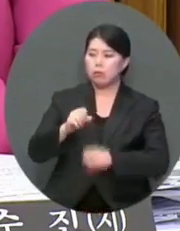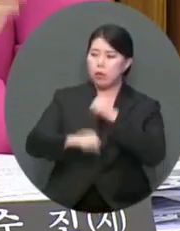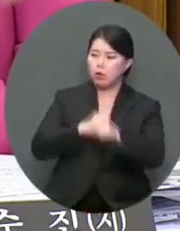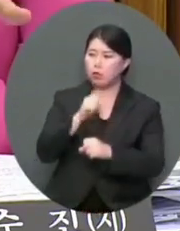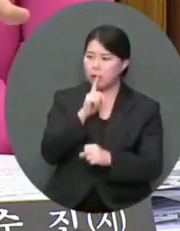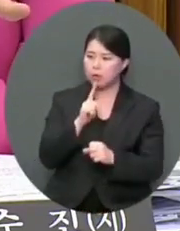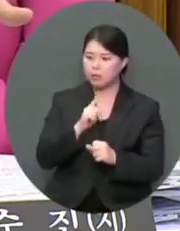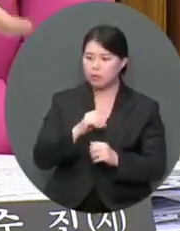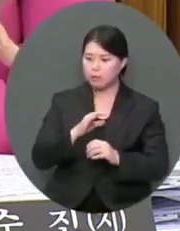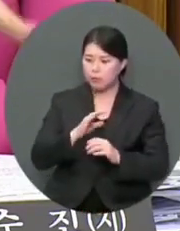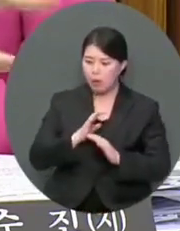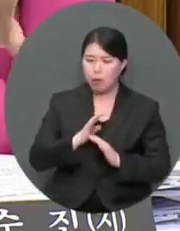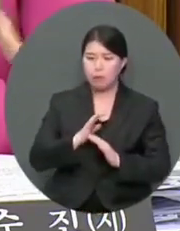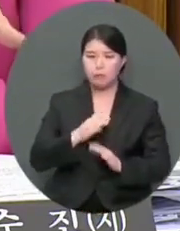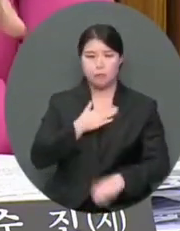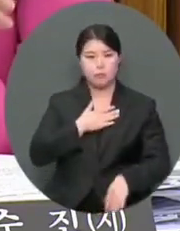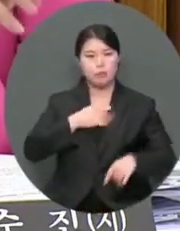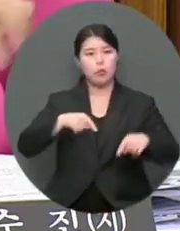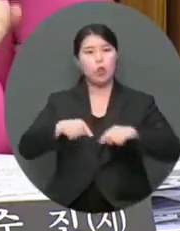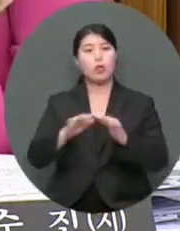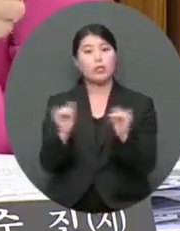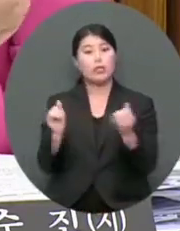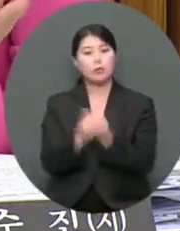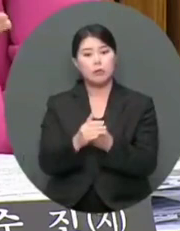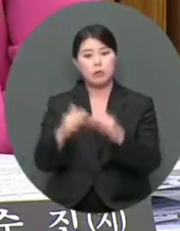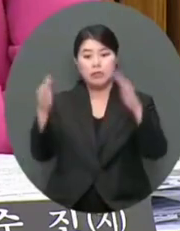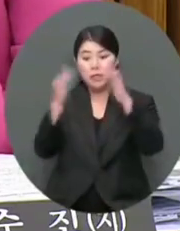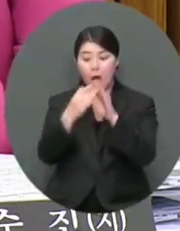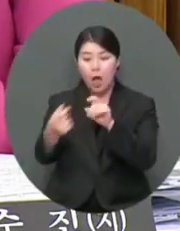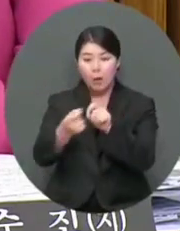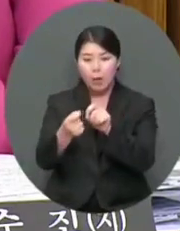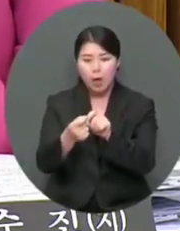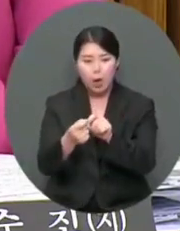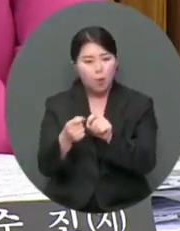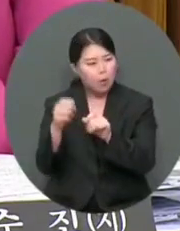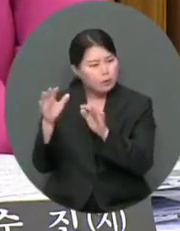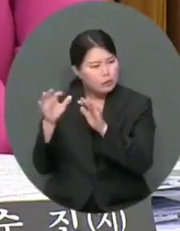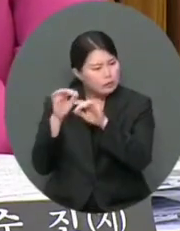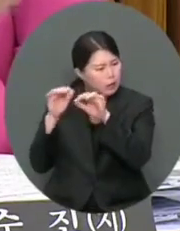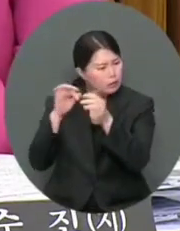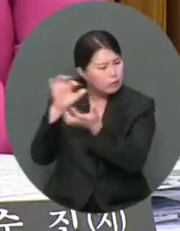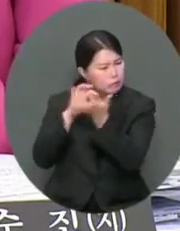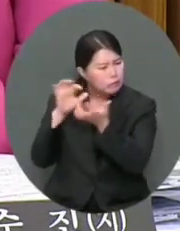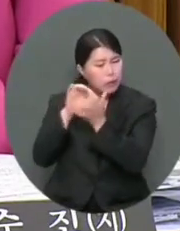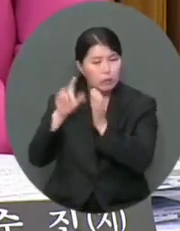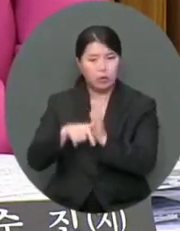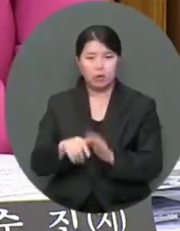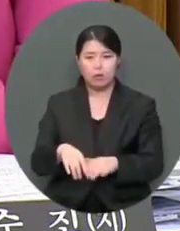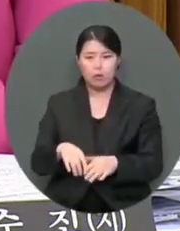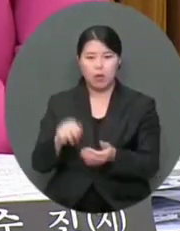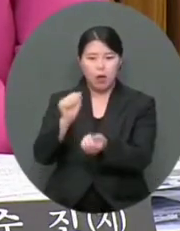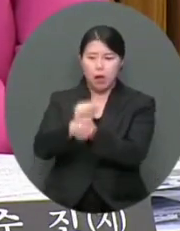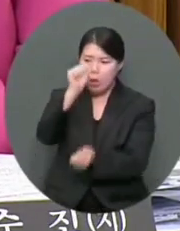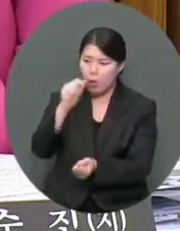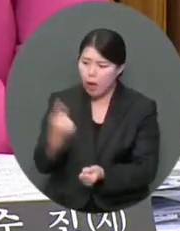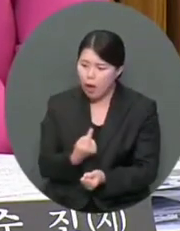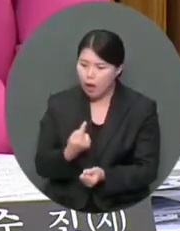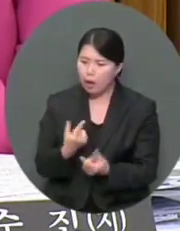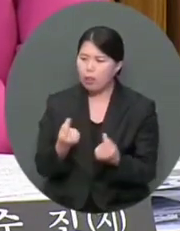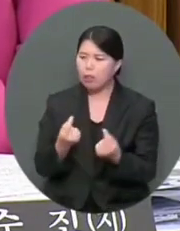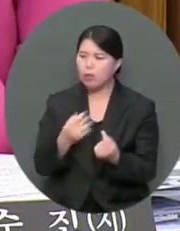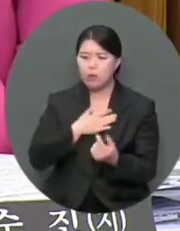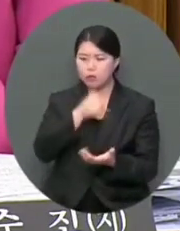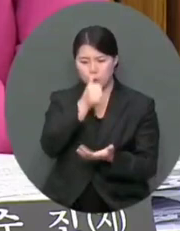정치인이 되니까 집 앞에서 막 시끌시끌하면 압수수색 하러 온 것 같아요. 그냥 죄를 진 것도 없으면서도.